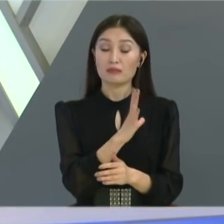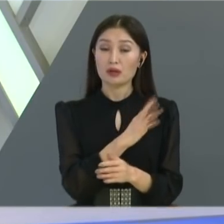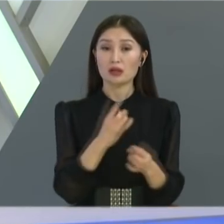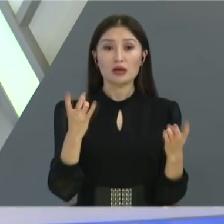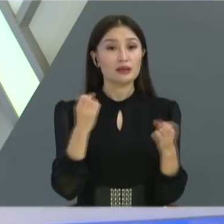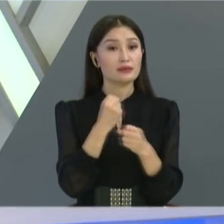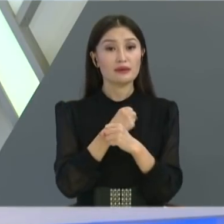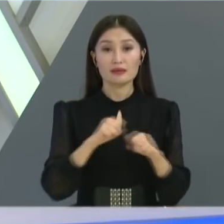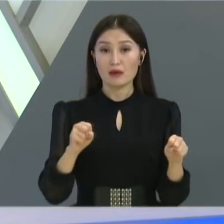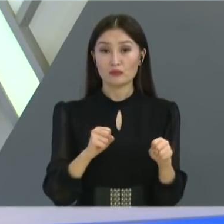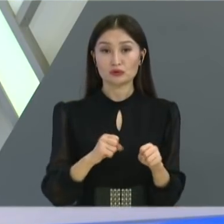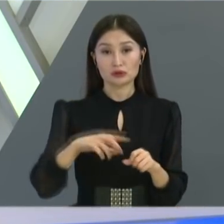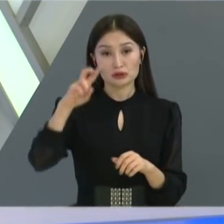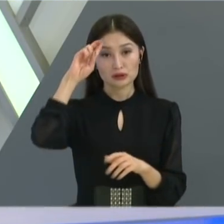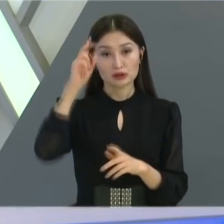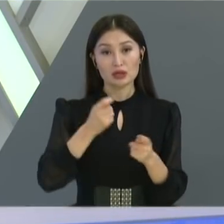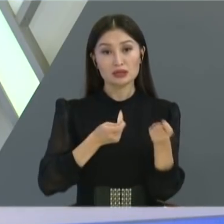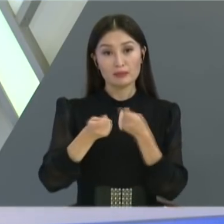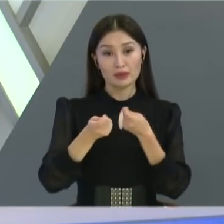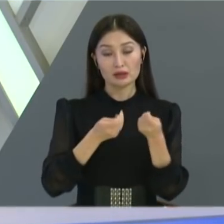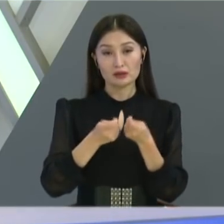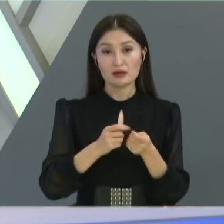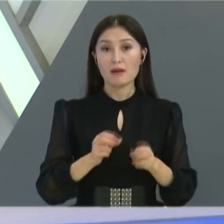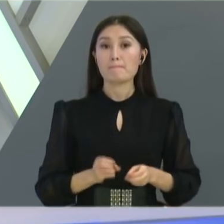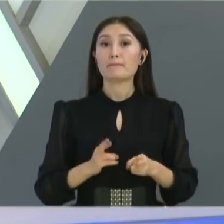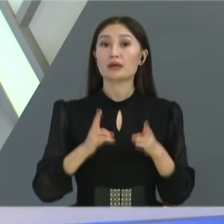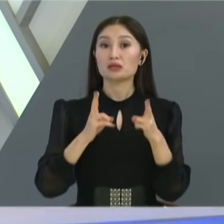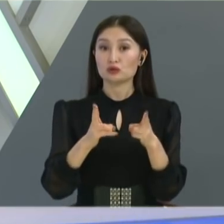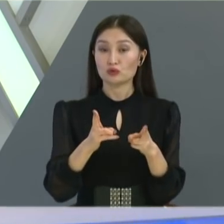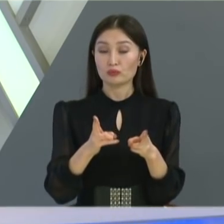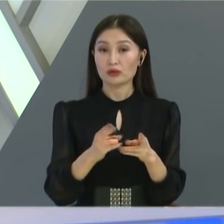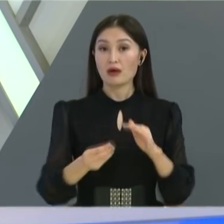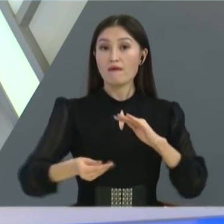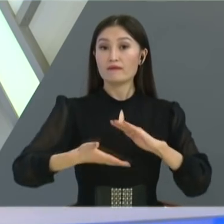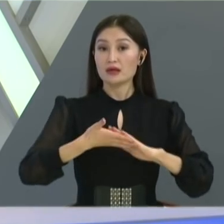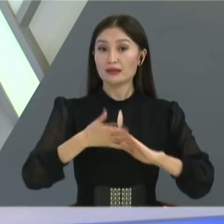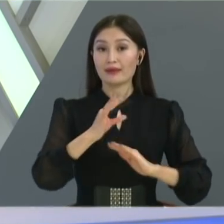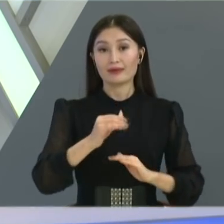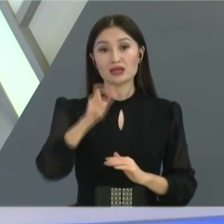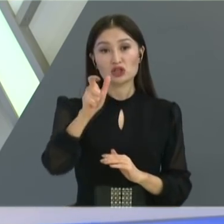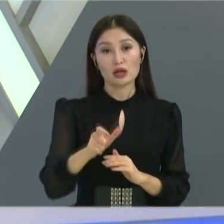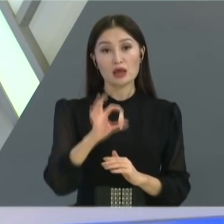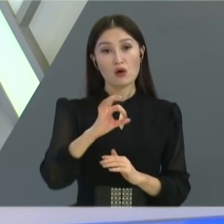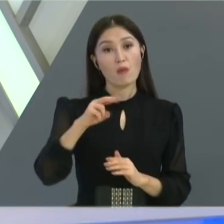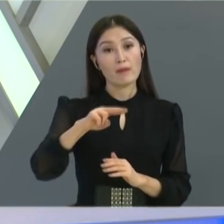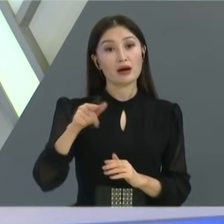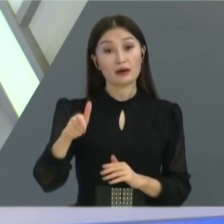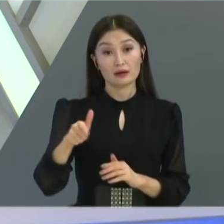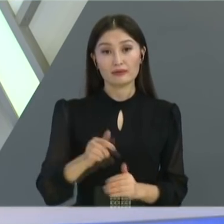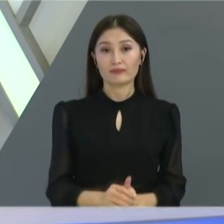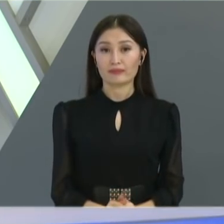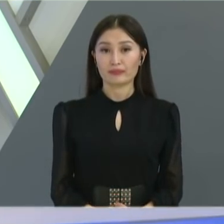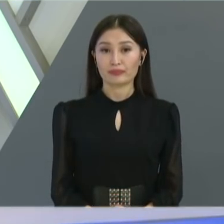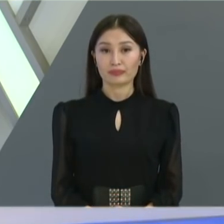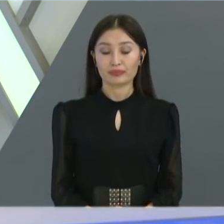не допустить, чтобы страной правили преступники, взяточники и члены ОПГ.